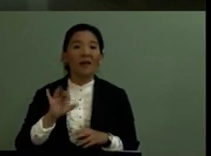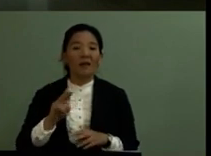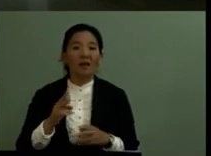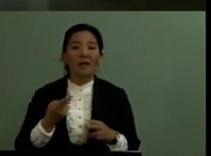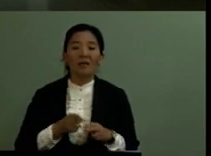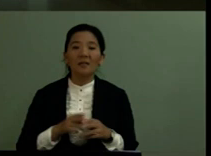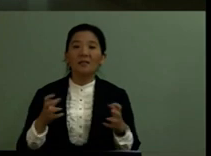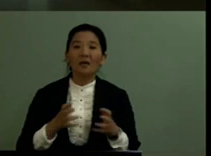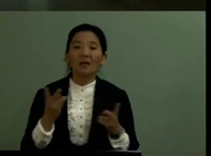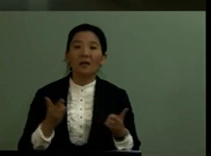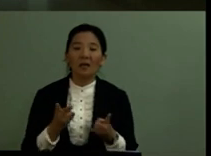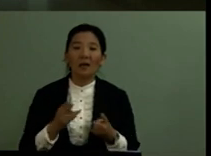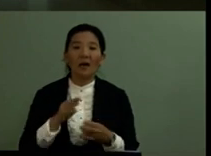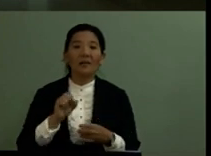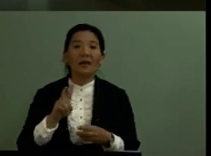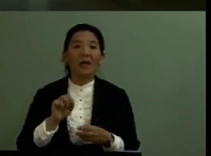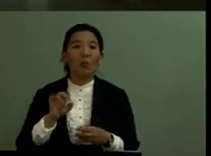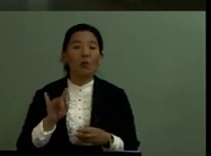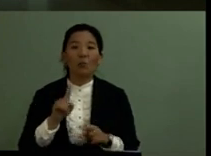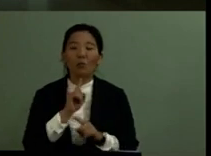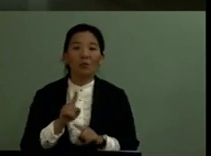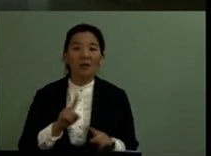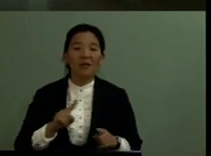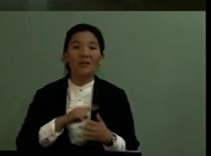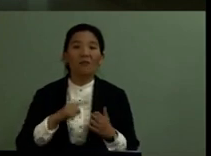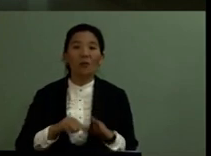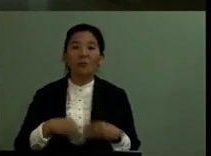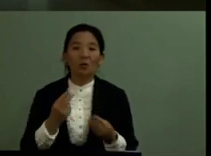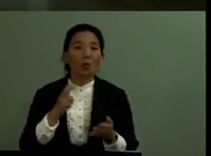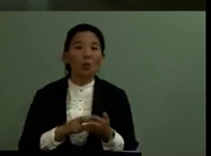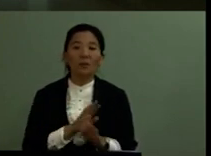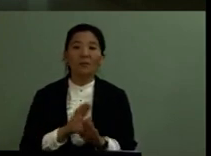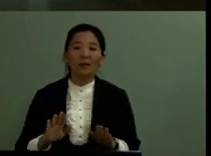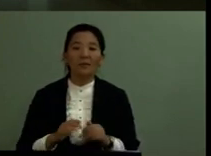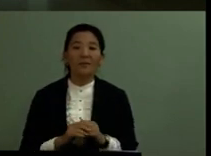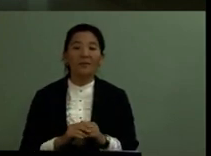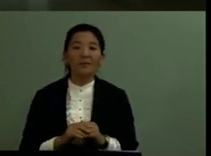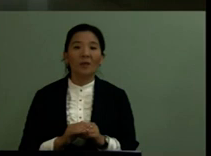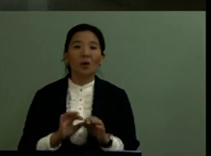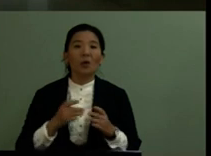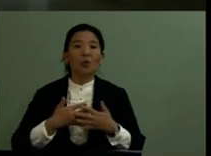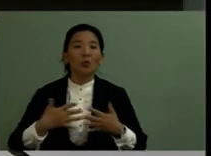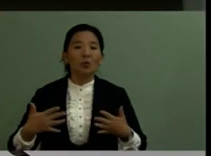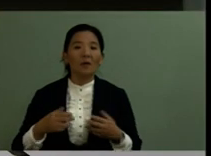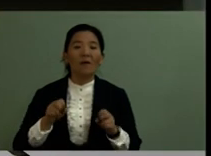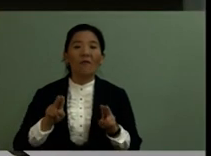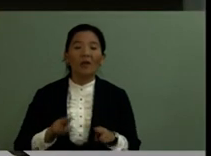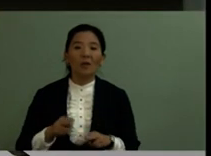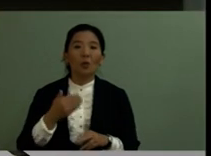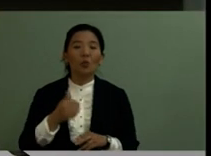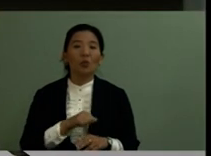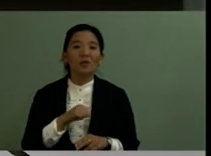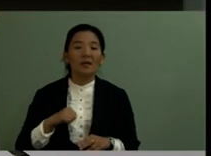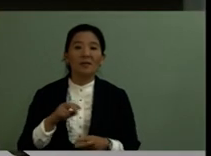saqlaylar. Takabbur bo'lmang va savol berishdan qo'rqmang. Turli xil faoliyatlarda